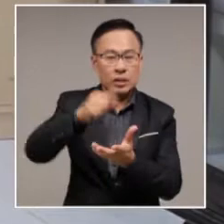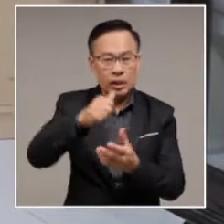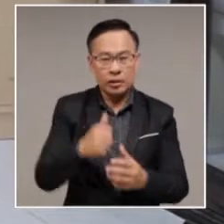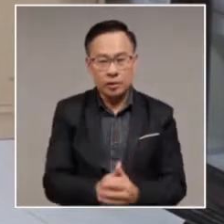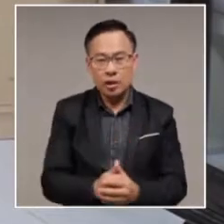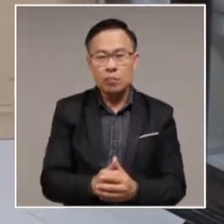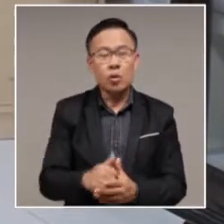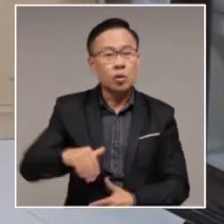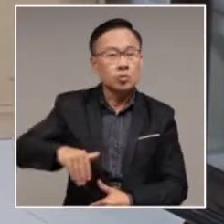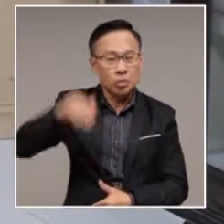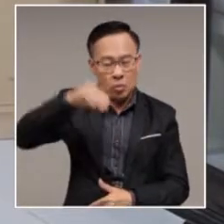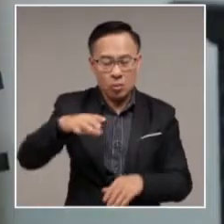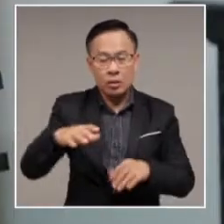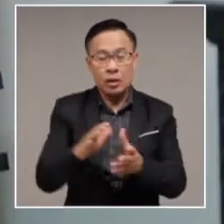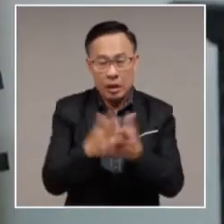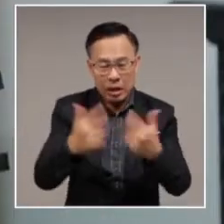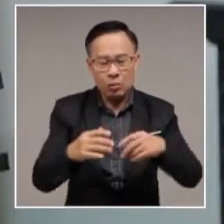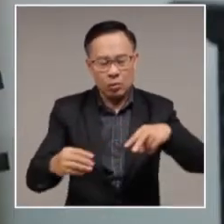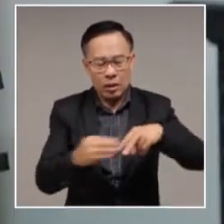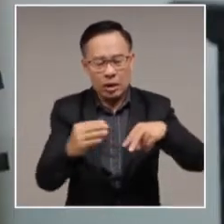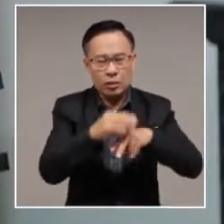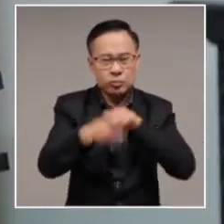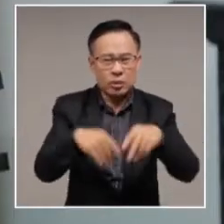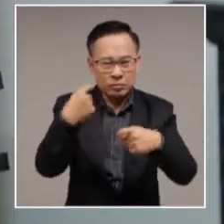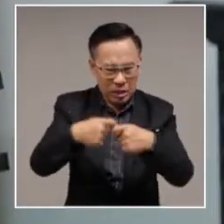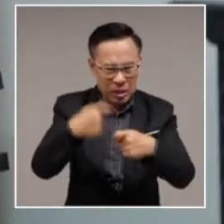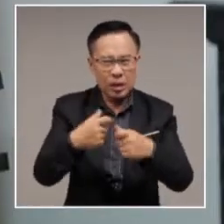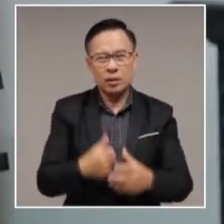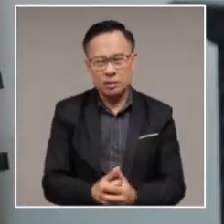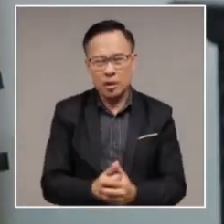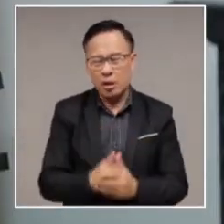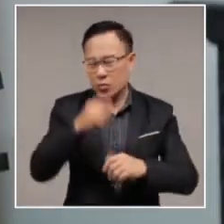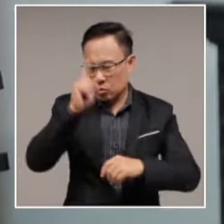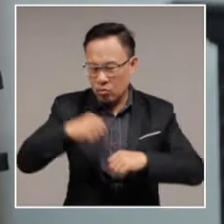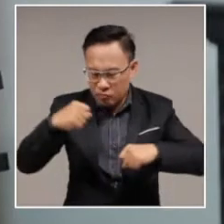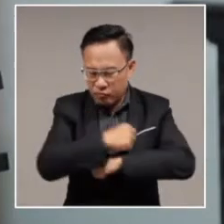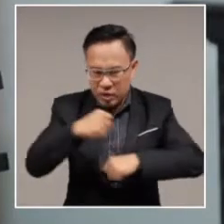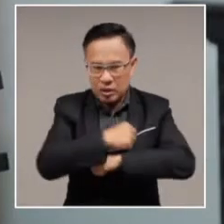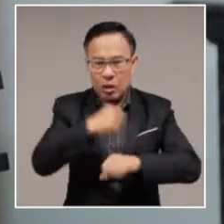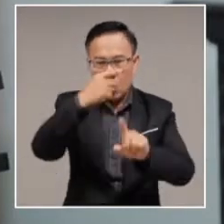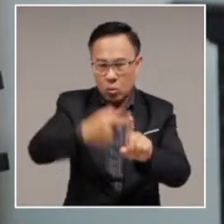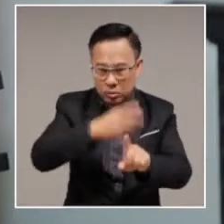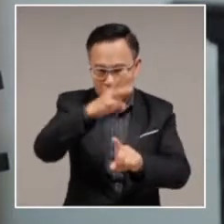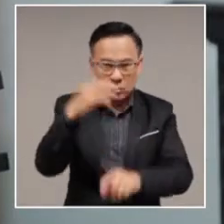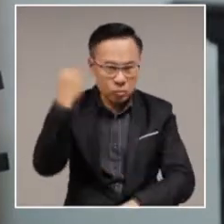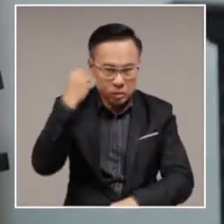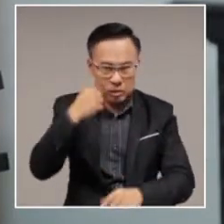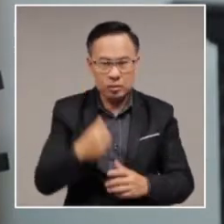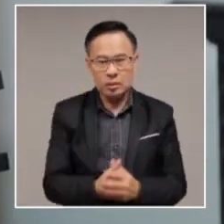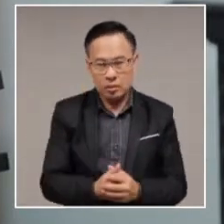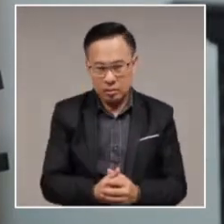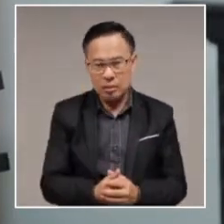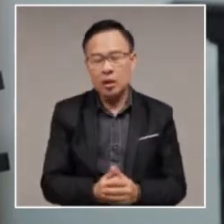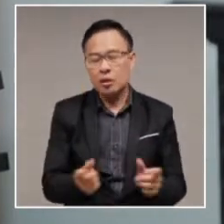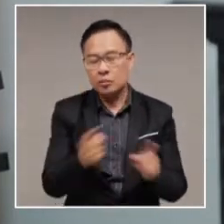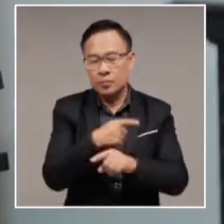ไม่อยากใส่แขนขาเทียมเพราะว่าการใส่เนี่ยมันจะต้องมีการกายภาพบำบัดอย่างน้อย6เดือนนะคะแล้ว